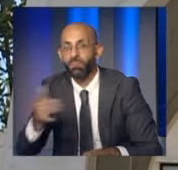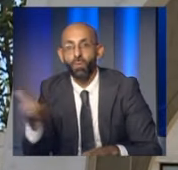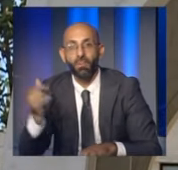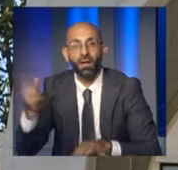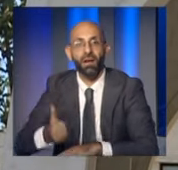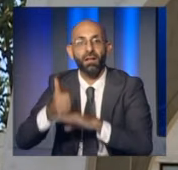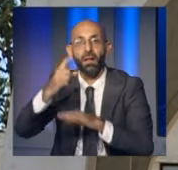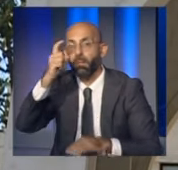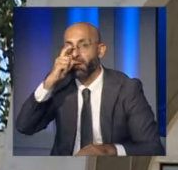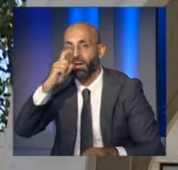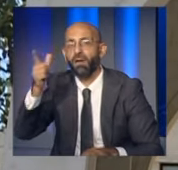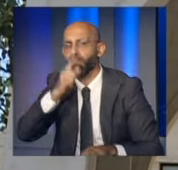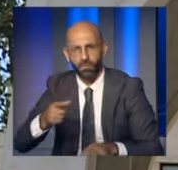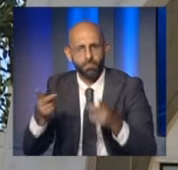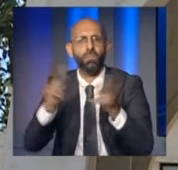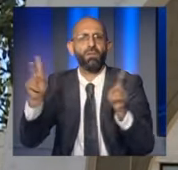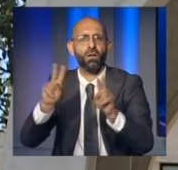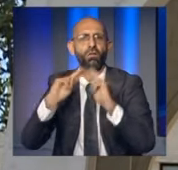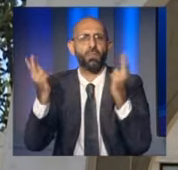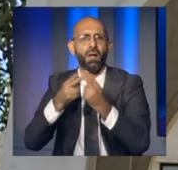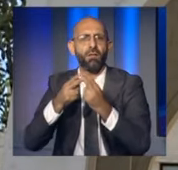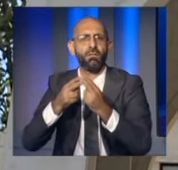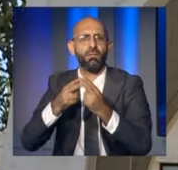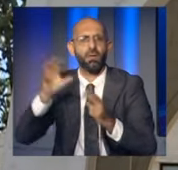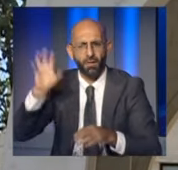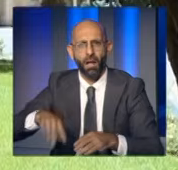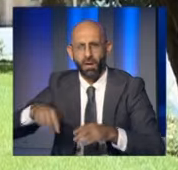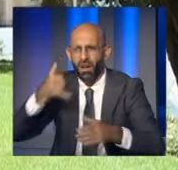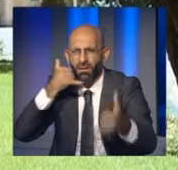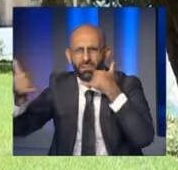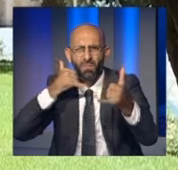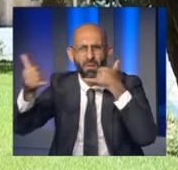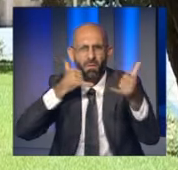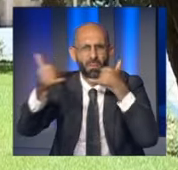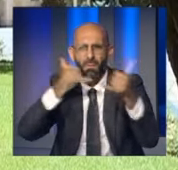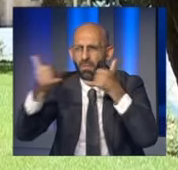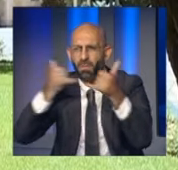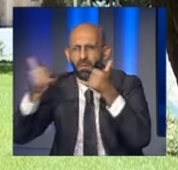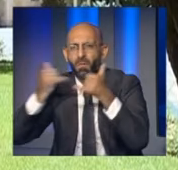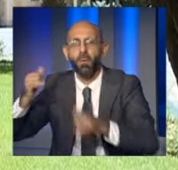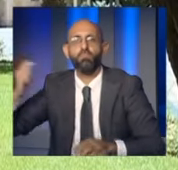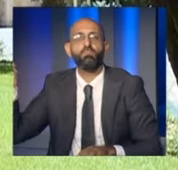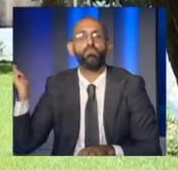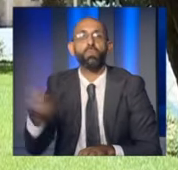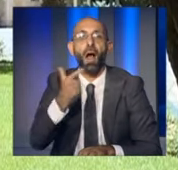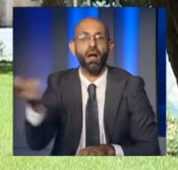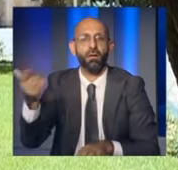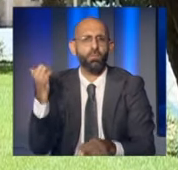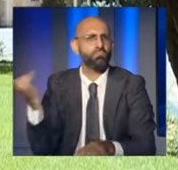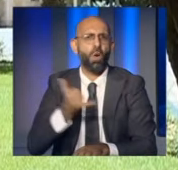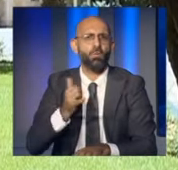الكتل النيابية والنواب المستقلين اختصارا للوقت. وأكد رئيس البرلمان أنه يراد من اجتماعهم